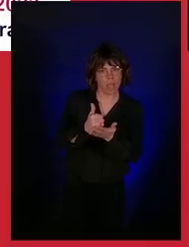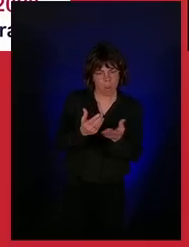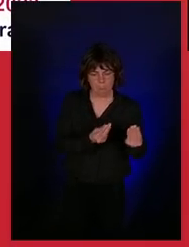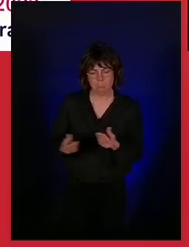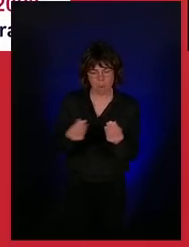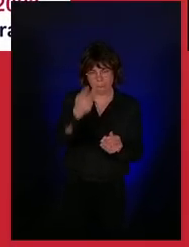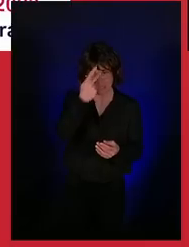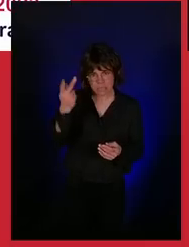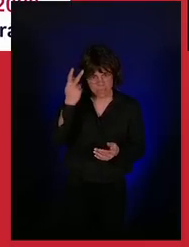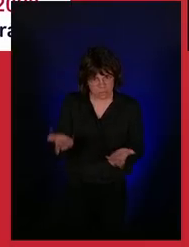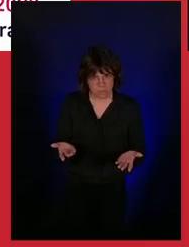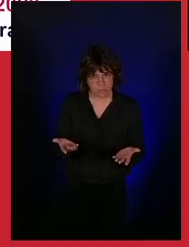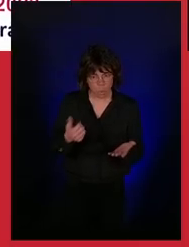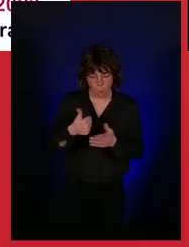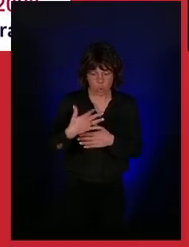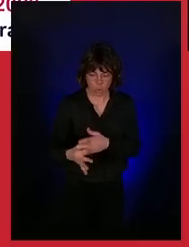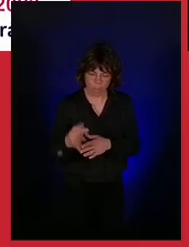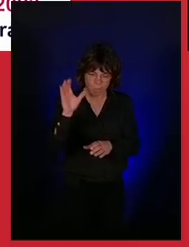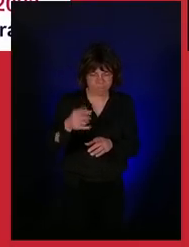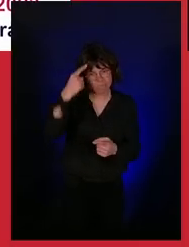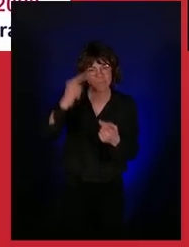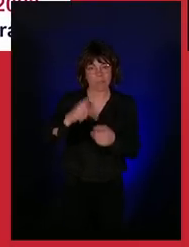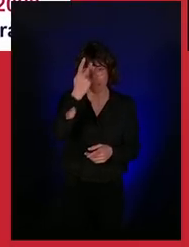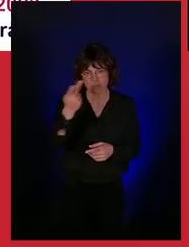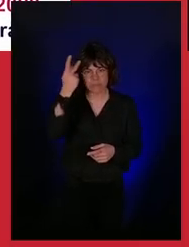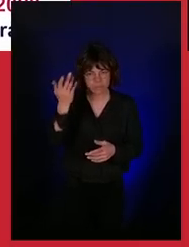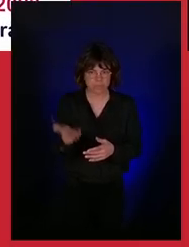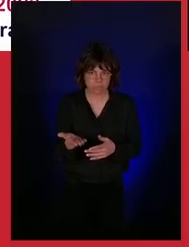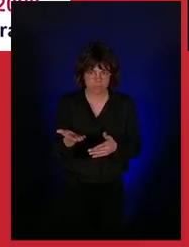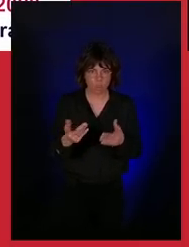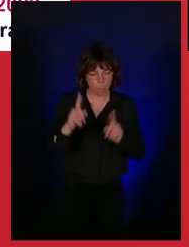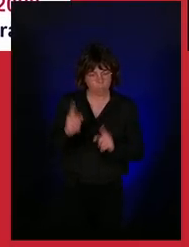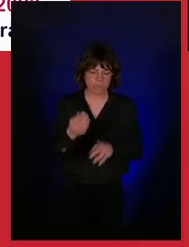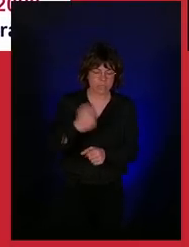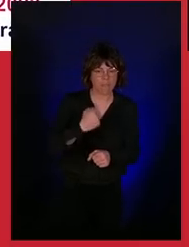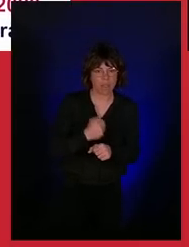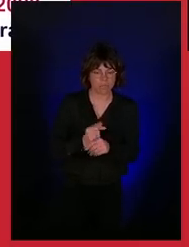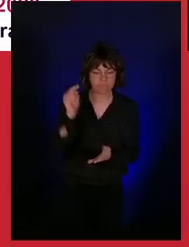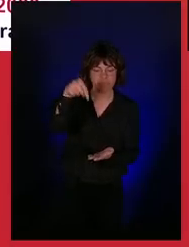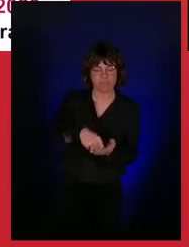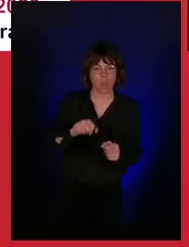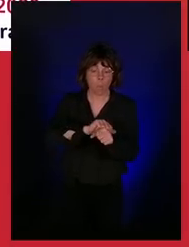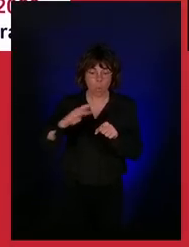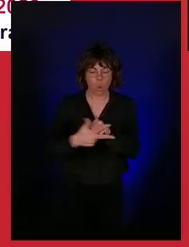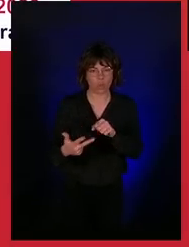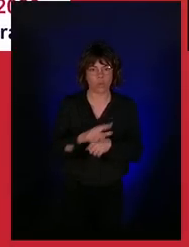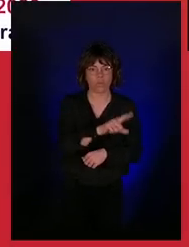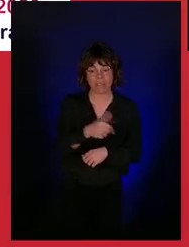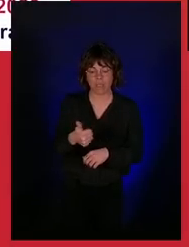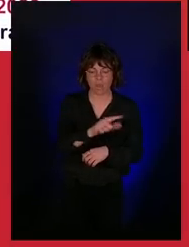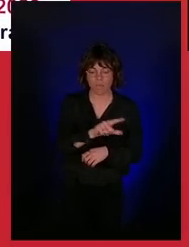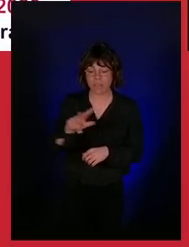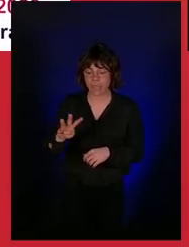palestinien dans le cadre de la Semaine pour la Palestine organisée à la Bourse nationale du travail à Montreuil du 21 au